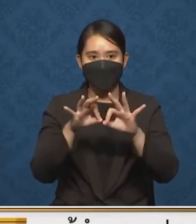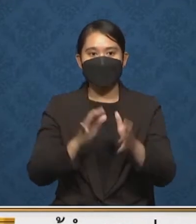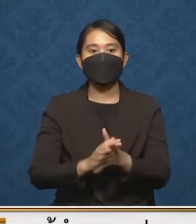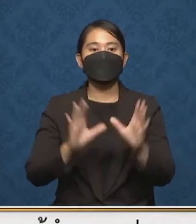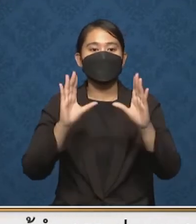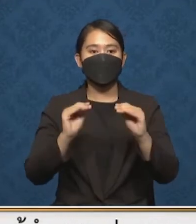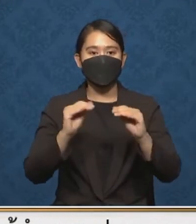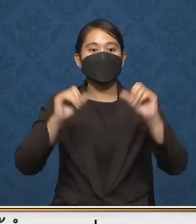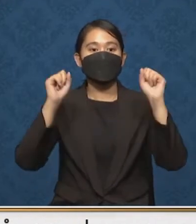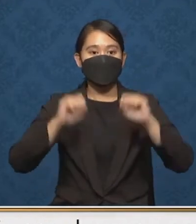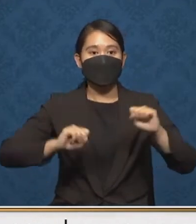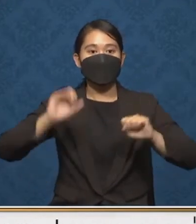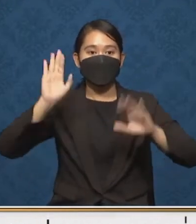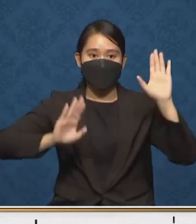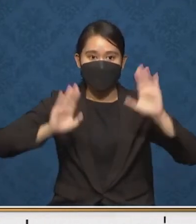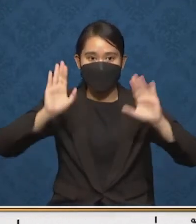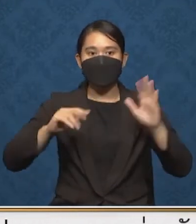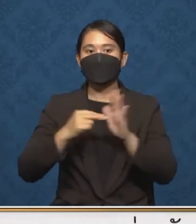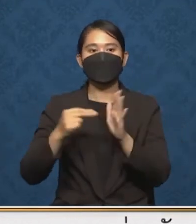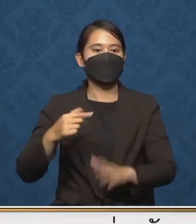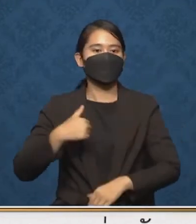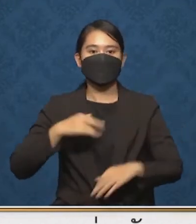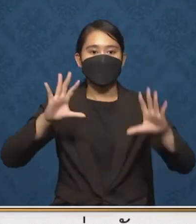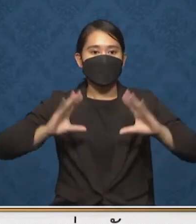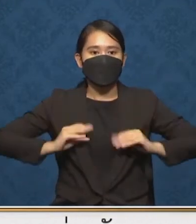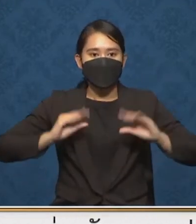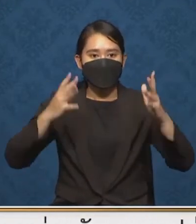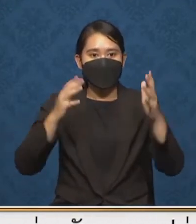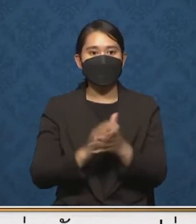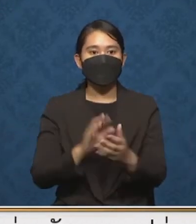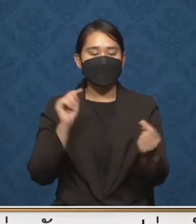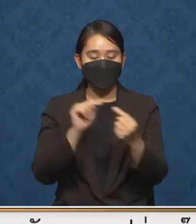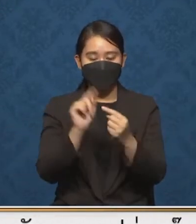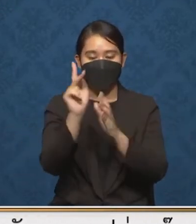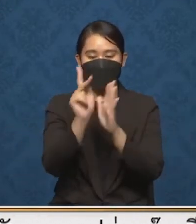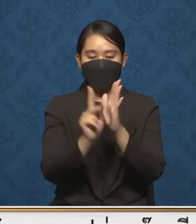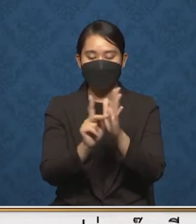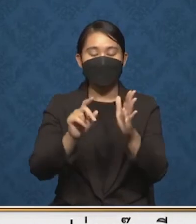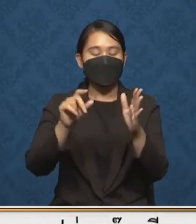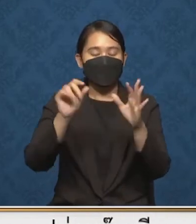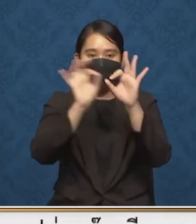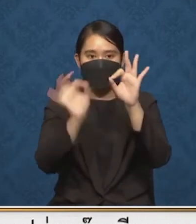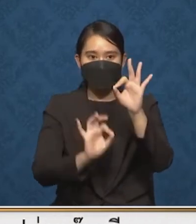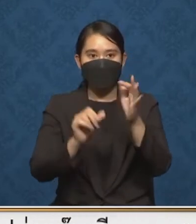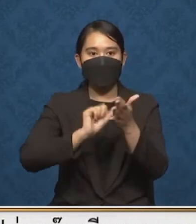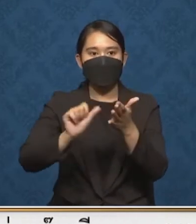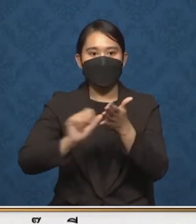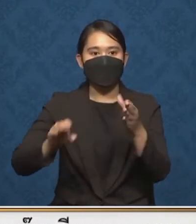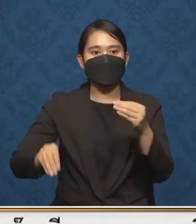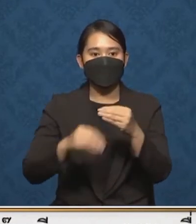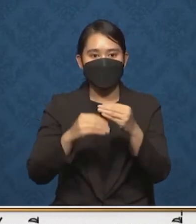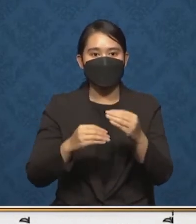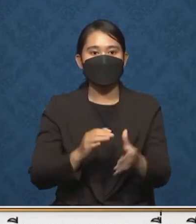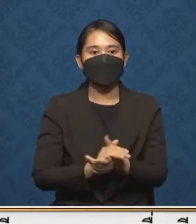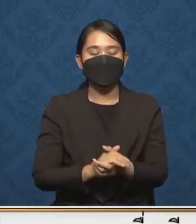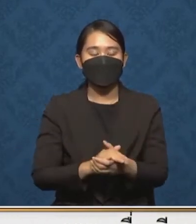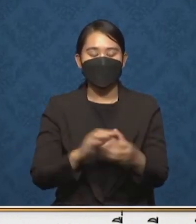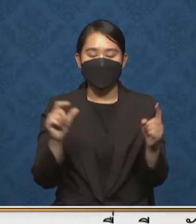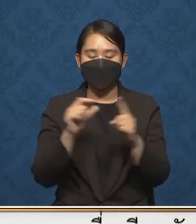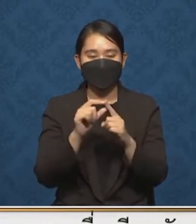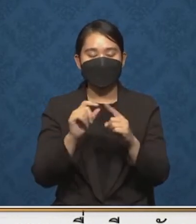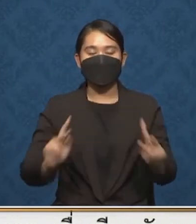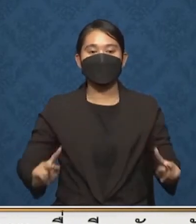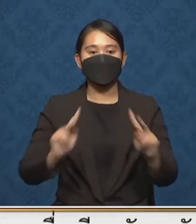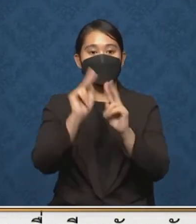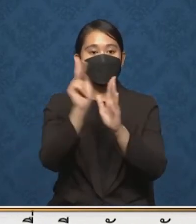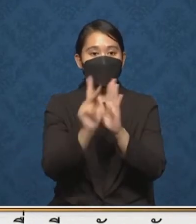ประชุมแห่งนี้ครับว่าผมไม่เห็นด้วยที่จะให้มีการแก้ไขเพิ่มข้อความคำว่าการออกกฎกระทรวงที่เพิ่มเติมไปจ